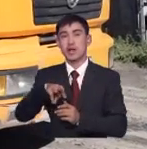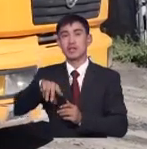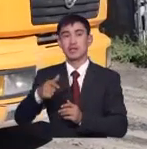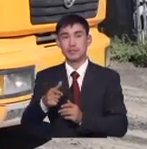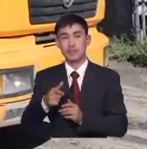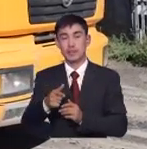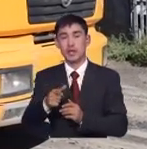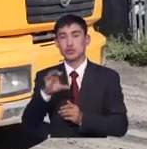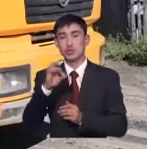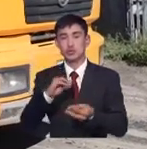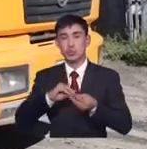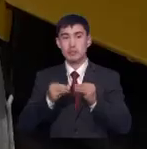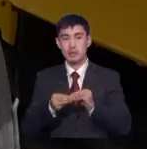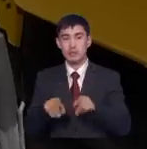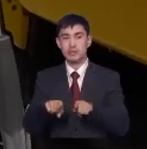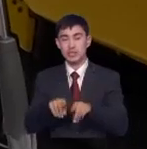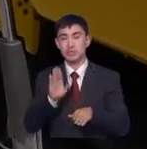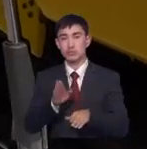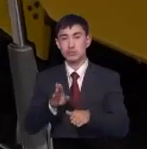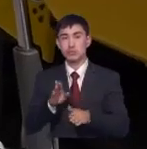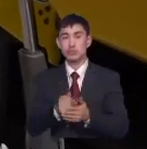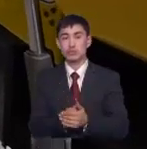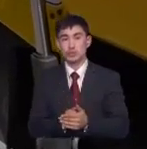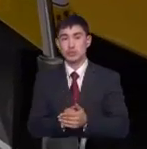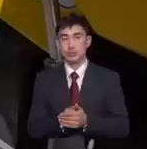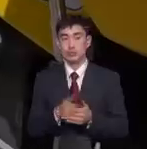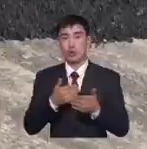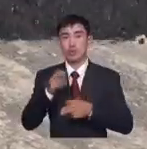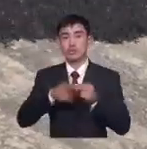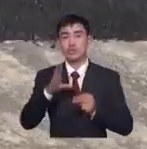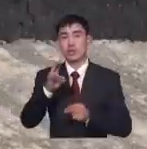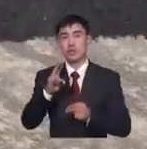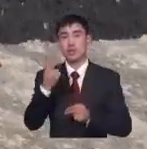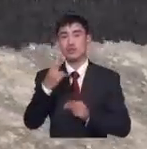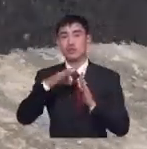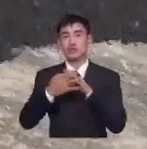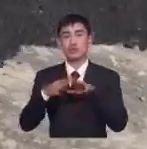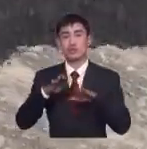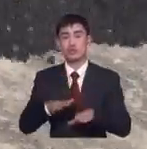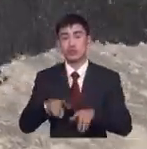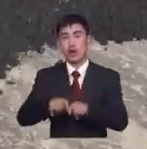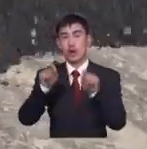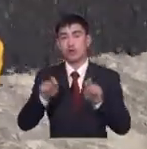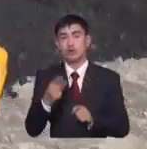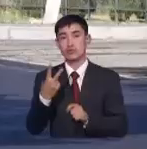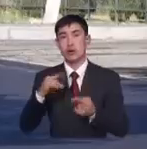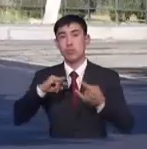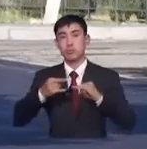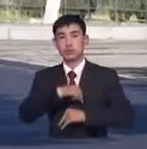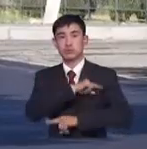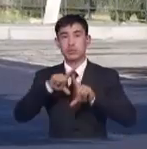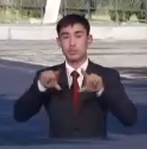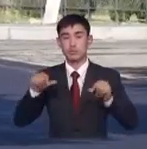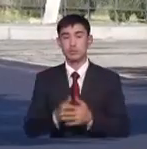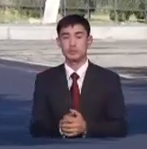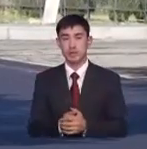тенге социальные проблемы также не остаются без внимания до конца ноября в двух населённых пунктах откроются два блочно-модульных